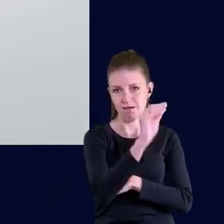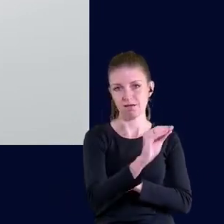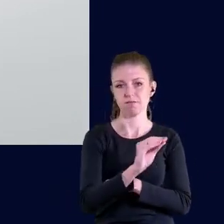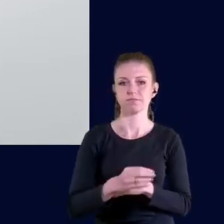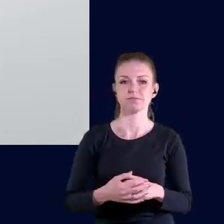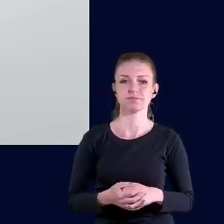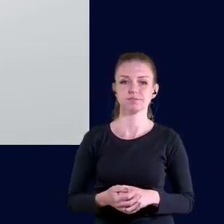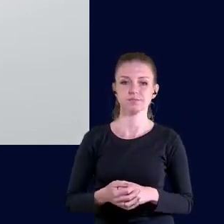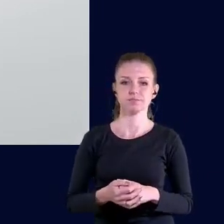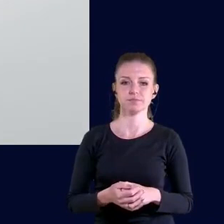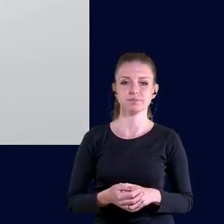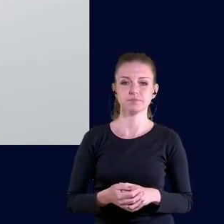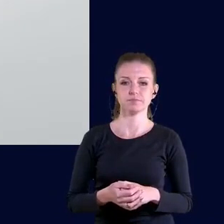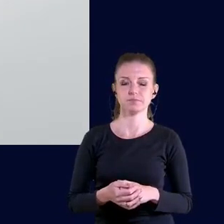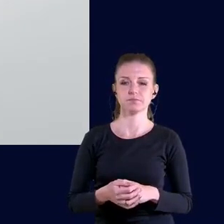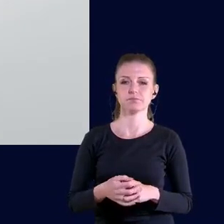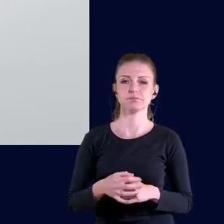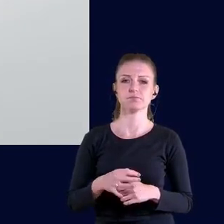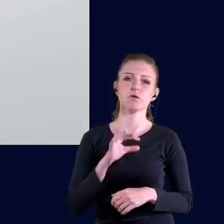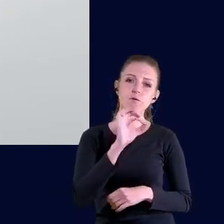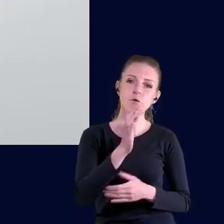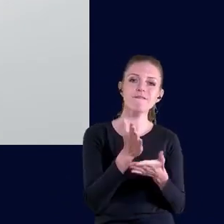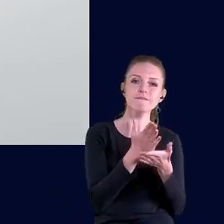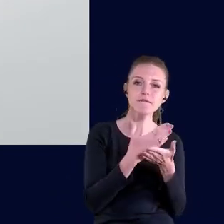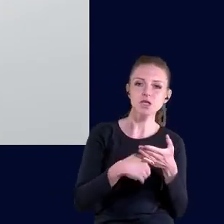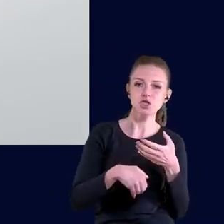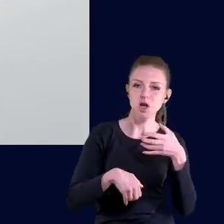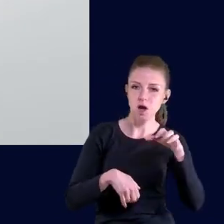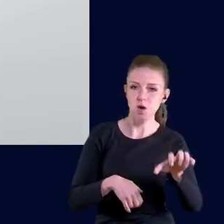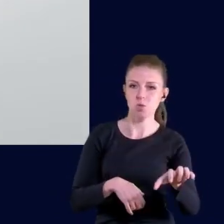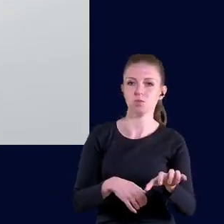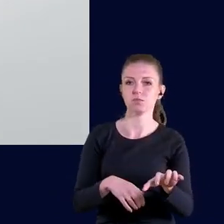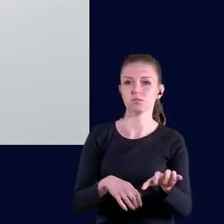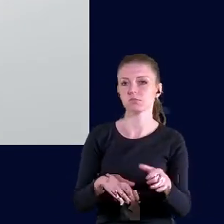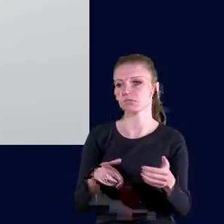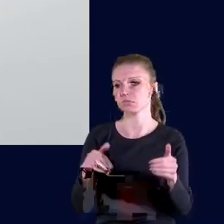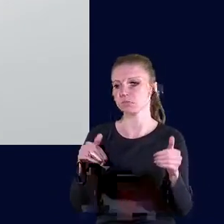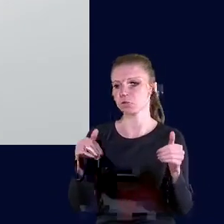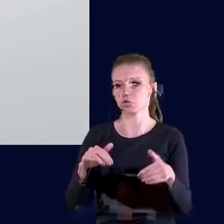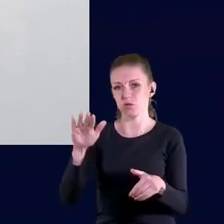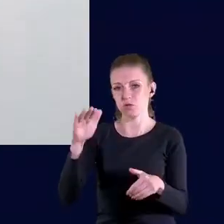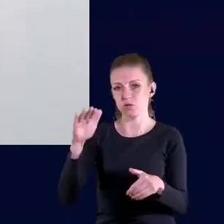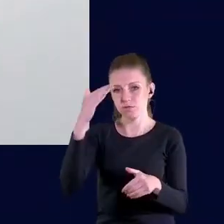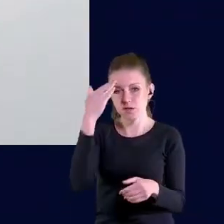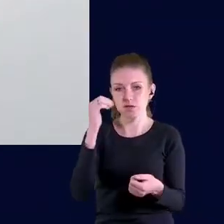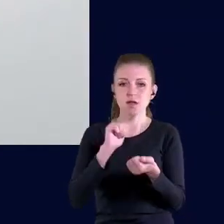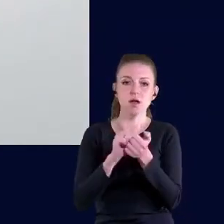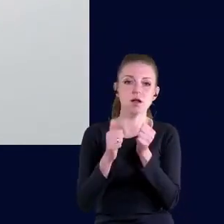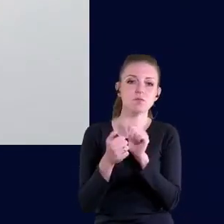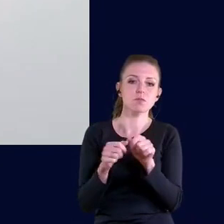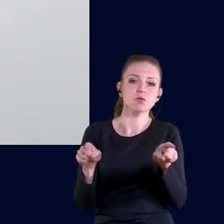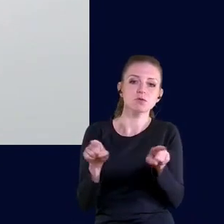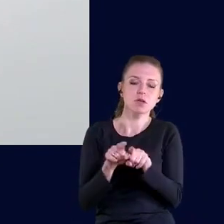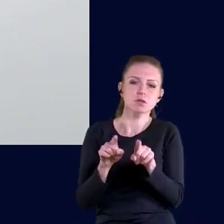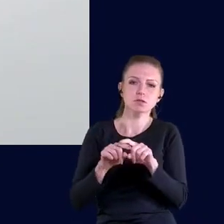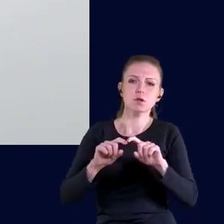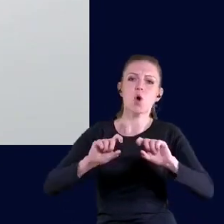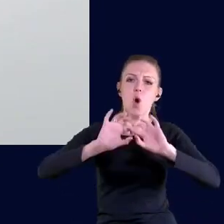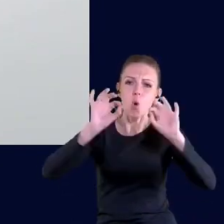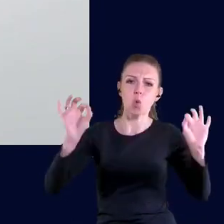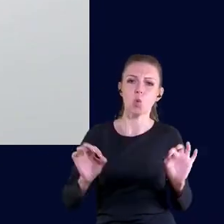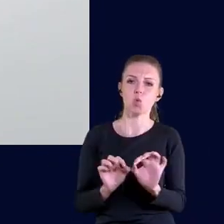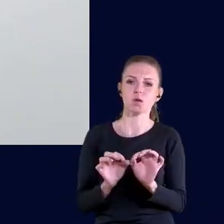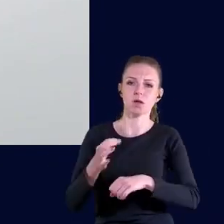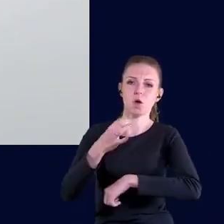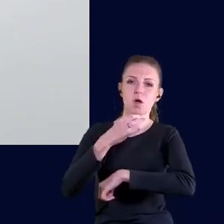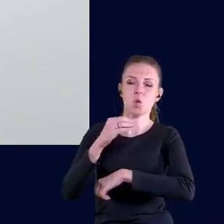jednostek udziałowych oczywiście dowiadujemy się tego też również sposób scentralizowany czyli